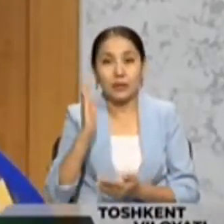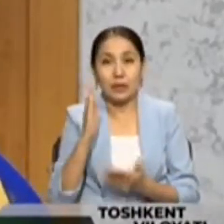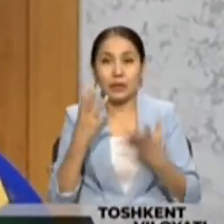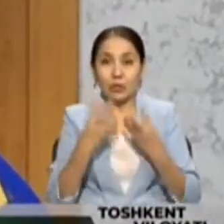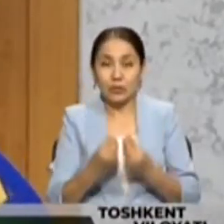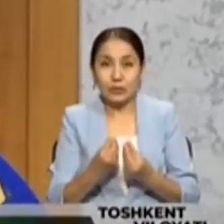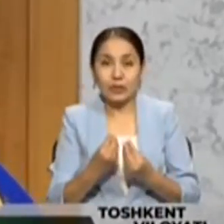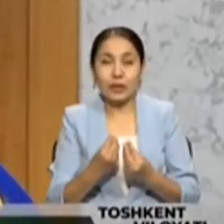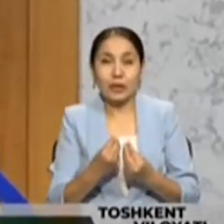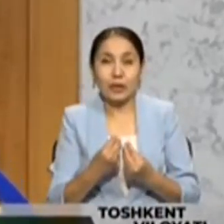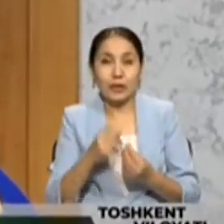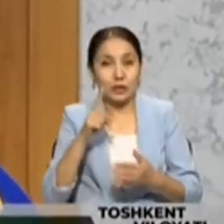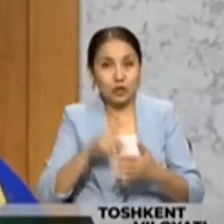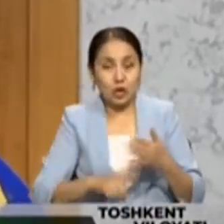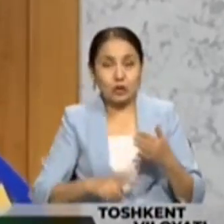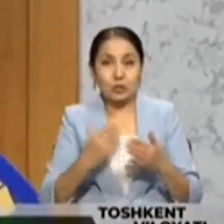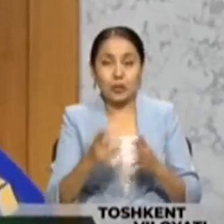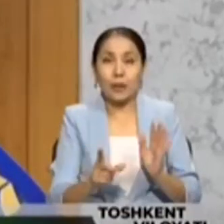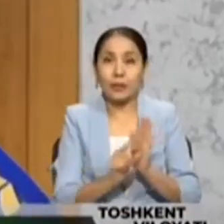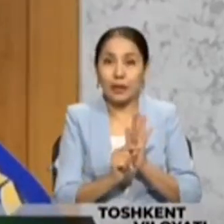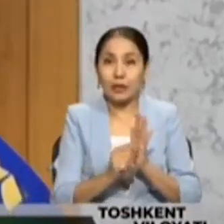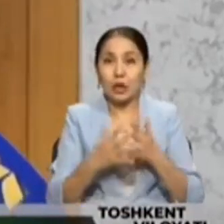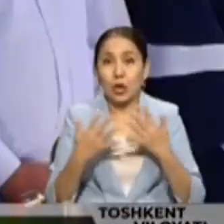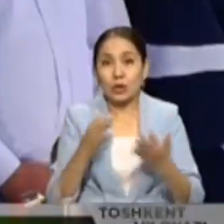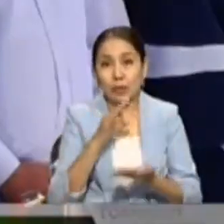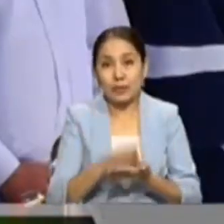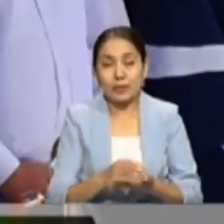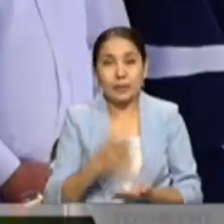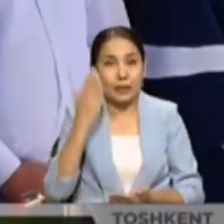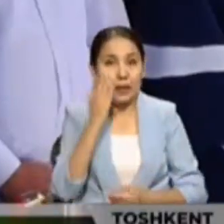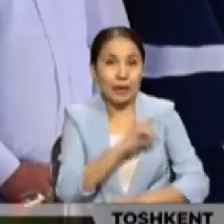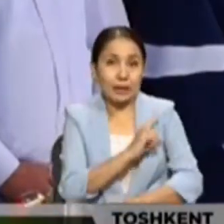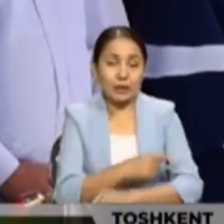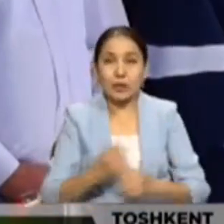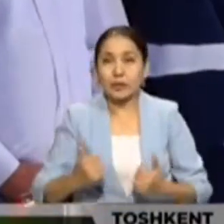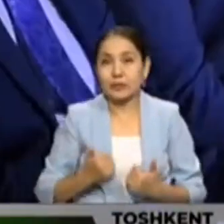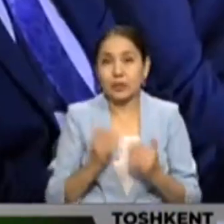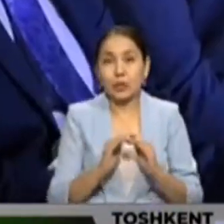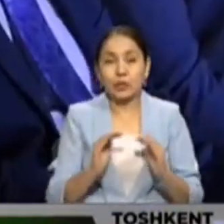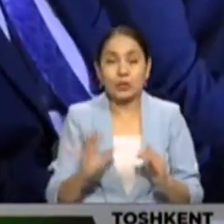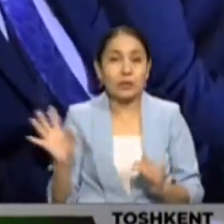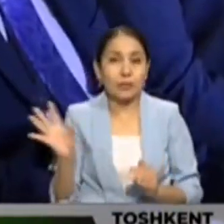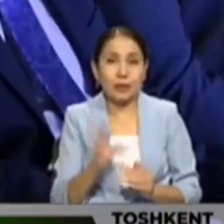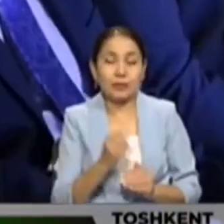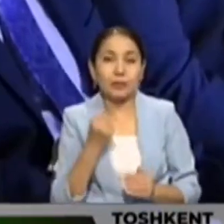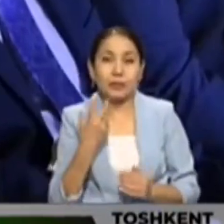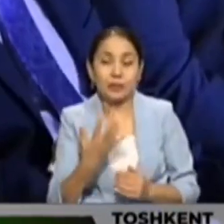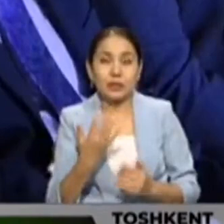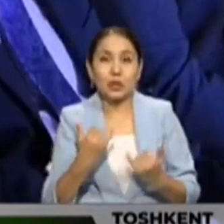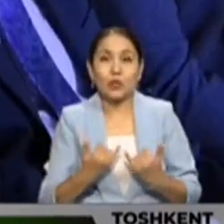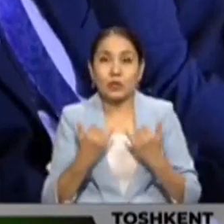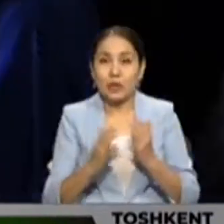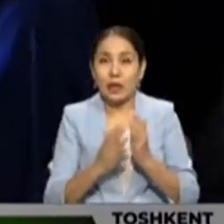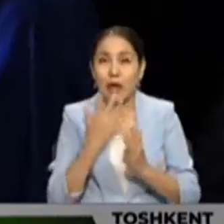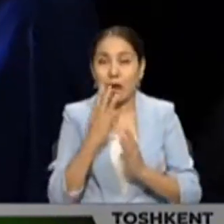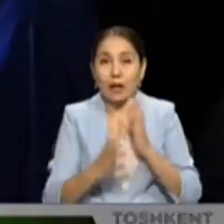bo'lgan kelajaklariga ishonch va shu bilan birgalikda katta mas'uliyat. Iqtidorli va intiluvchan o'quvchilar bir nechta nufuzli hamda xalqaro